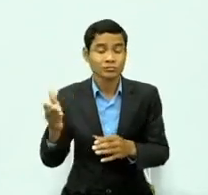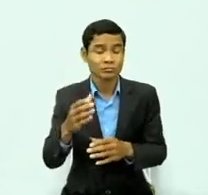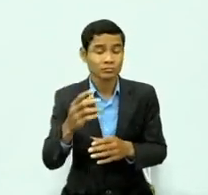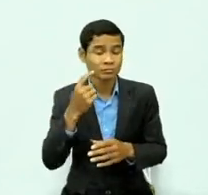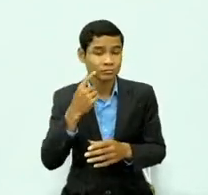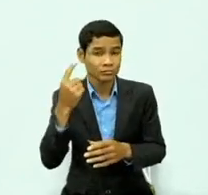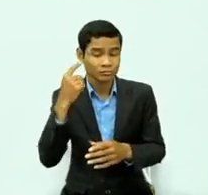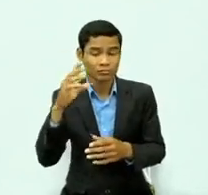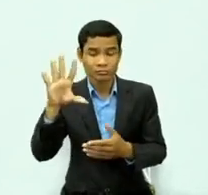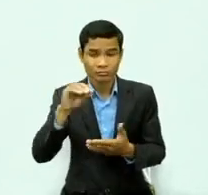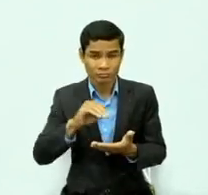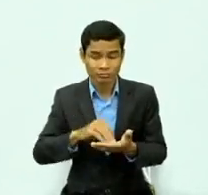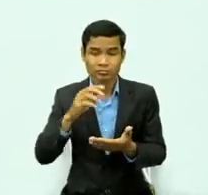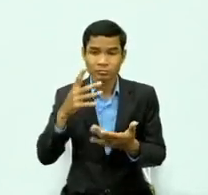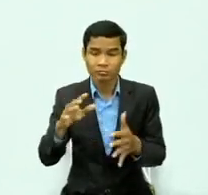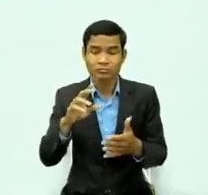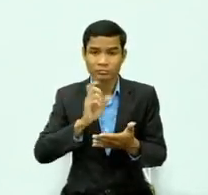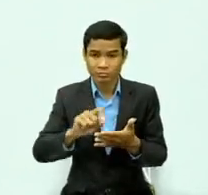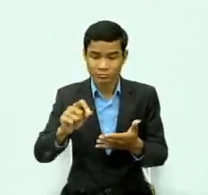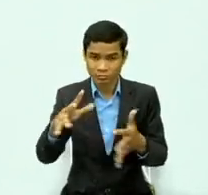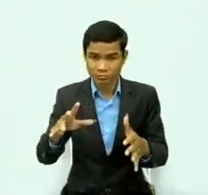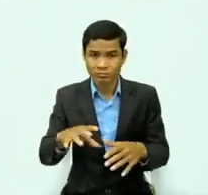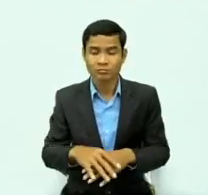ថ្ងៃមុនរួចហើយណោះ